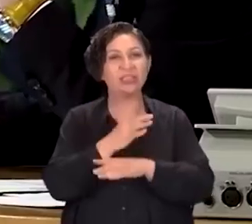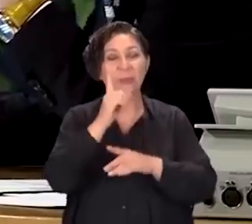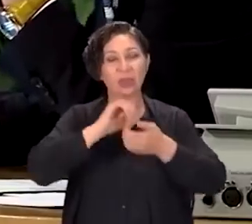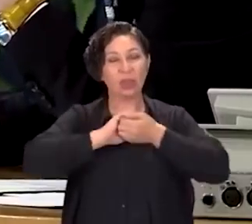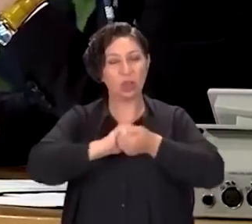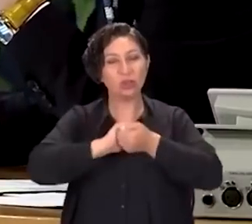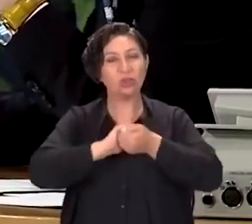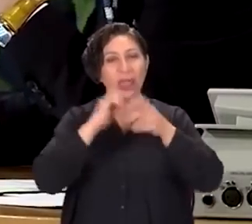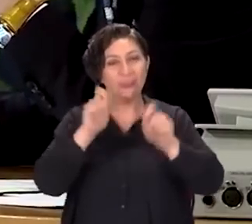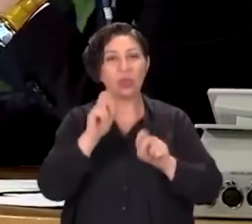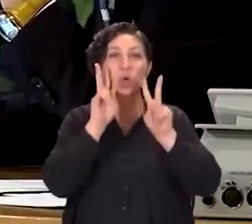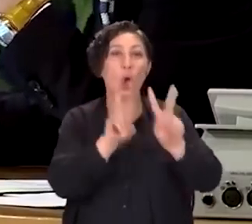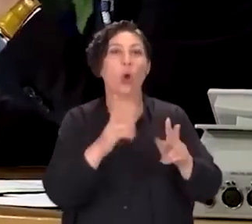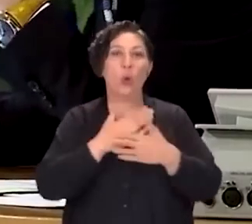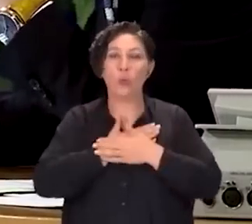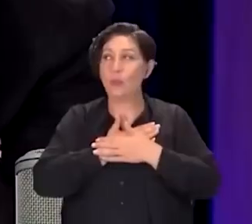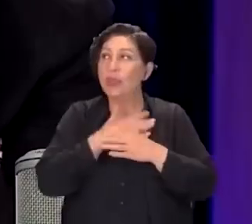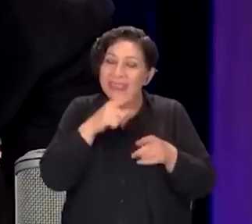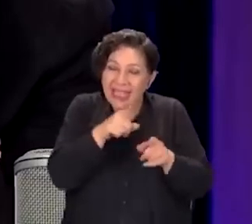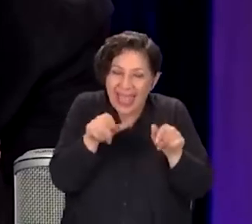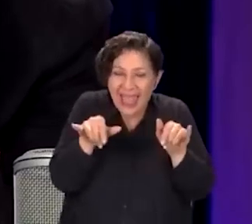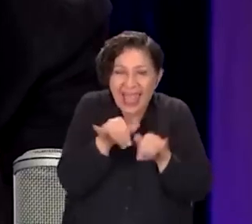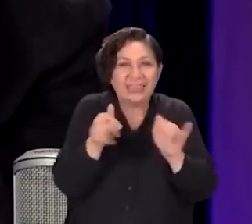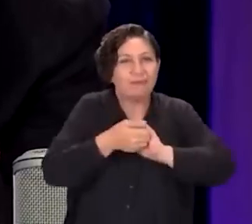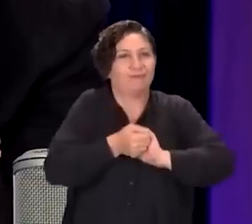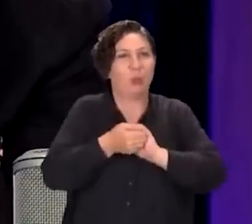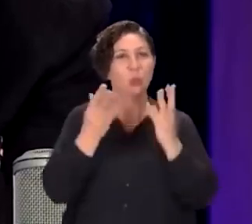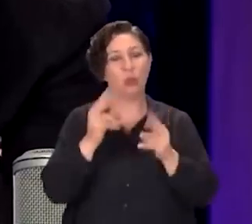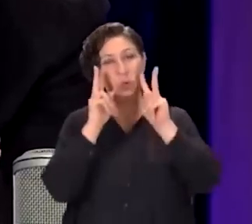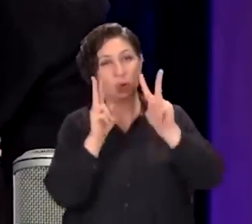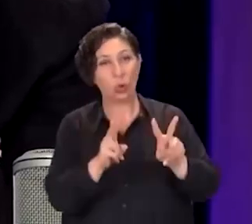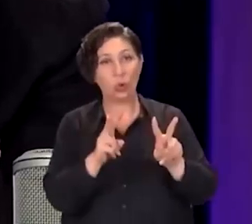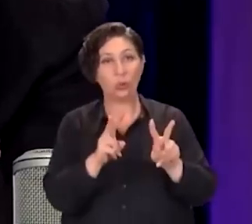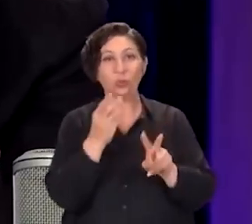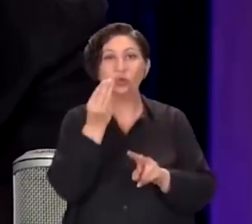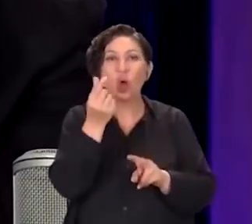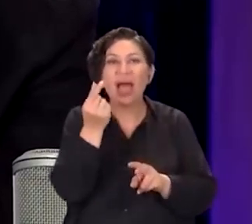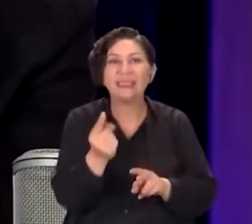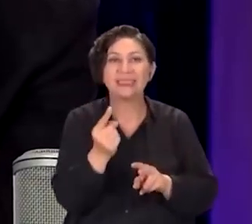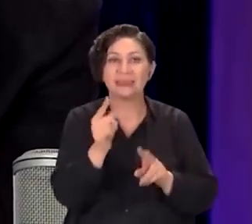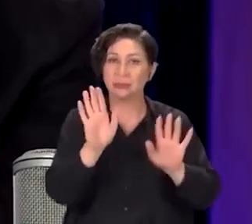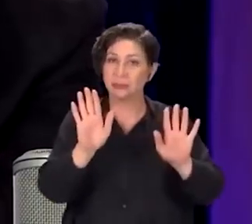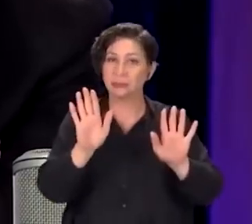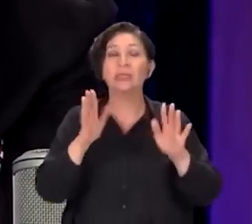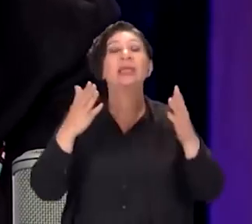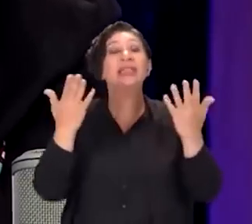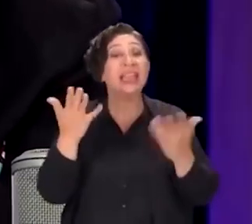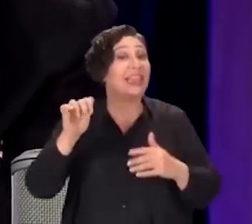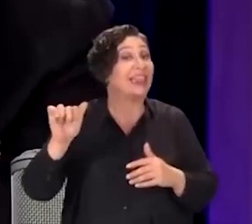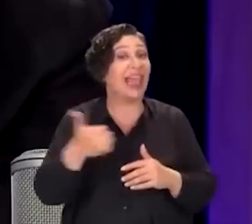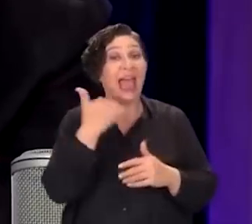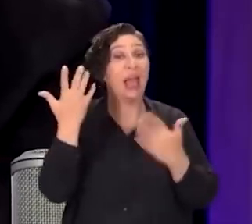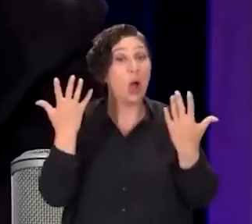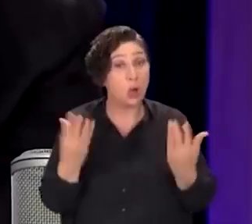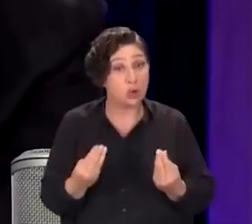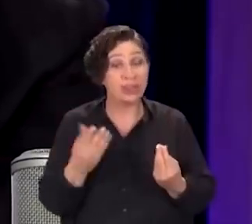gerçek bir dostluk yaptığını görüyorum, yani yakınlaşma yaşadığını görüyorum. Çok az kişiler. Evet. Neyin değerli